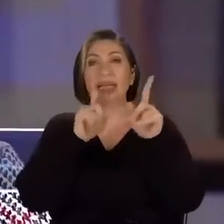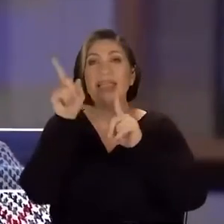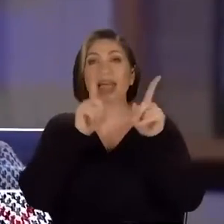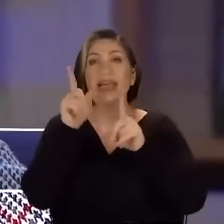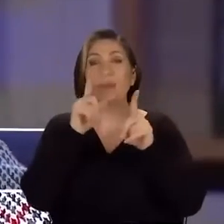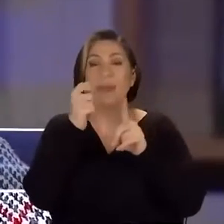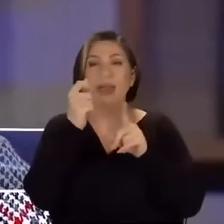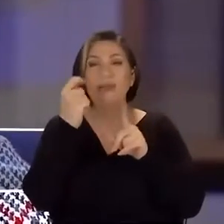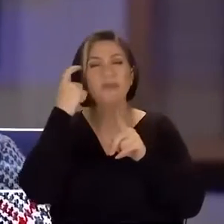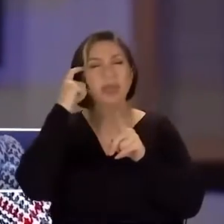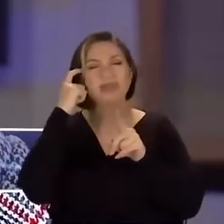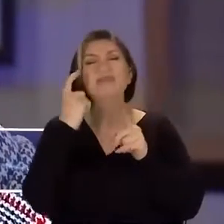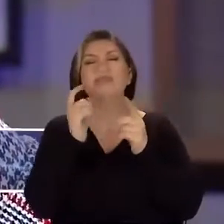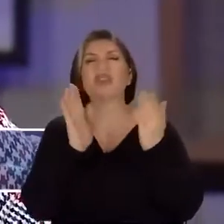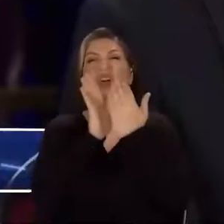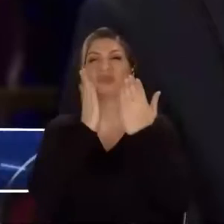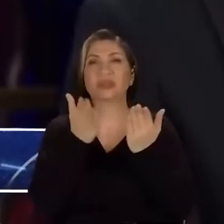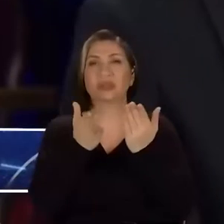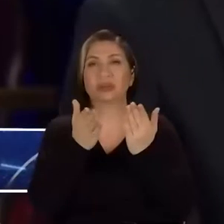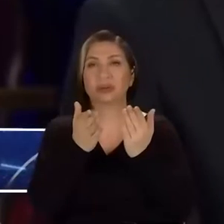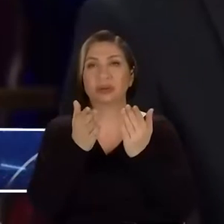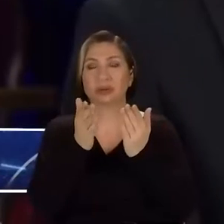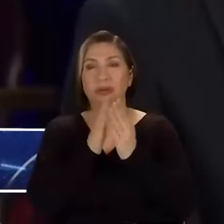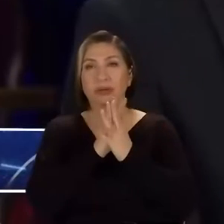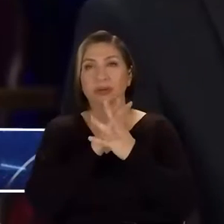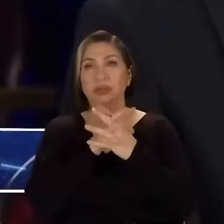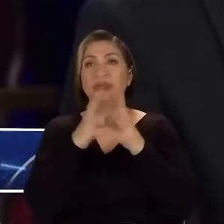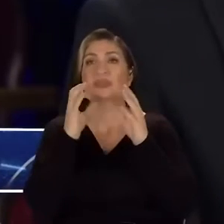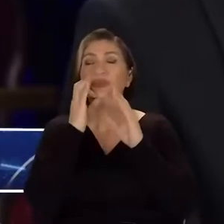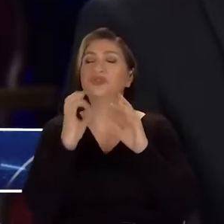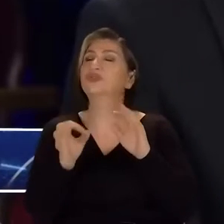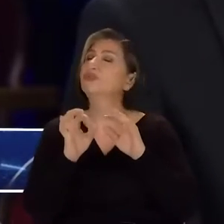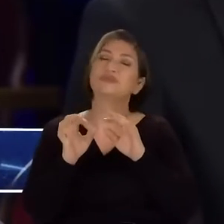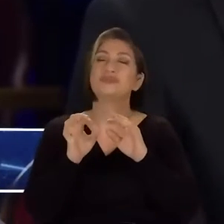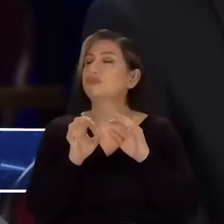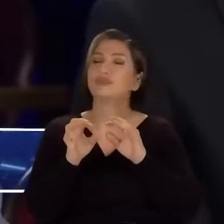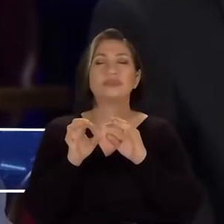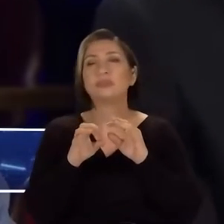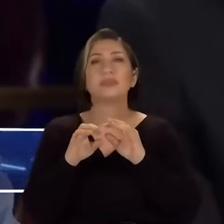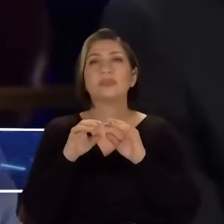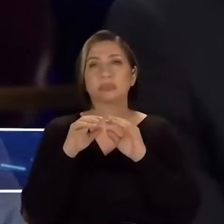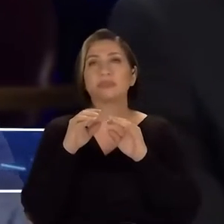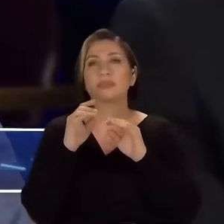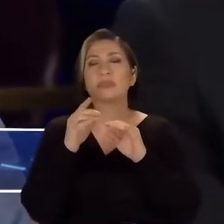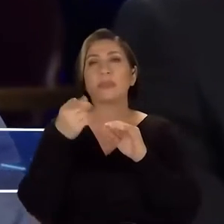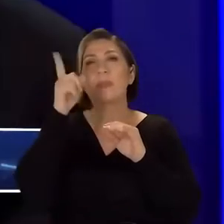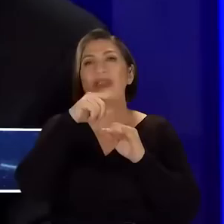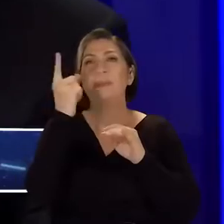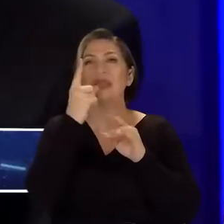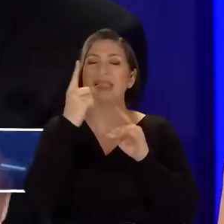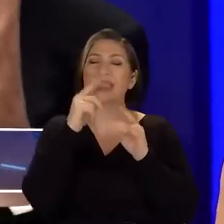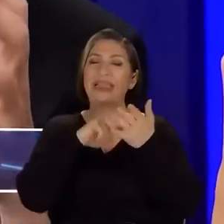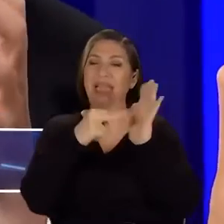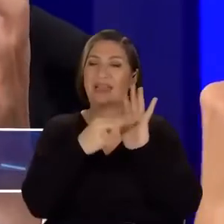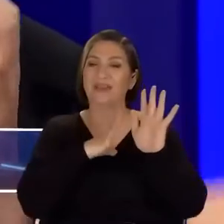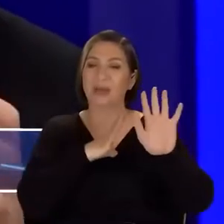aykırı. Zaten blockchain kullanmayacağını söyledi. Yani Çin'inki başka bir teknoloji kullanacak. Başka bir yani